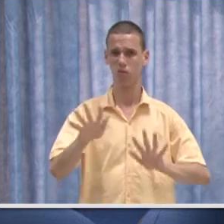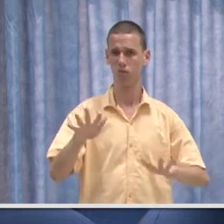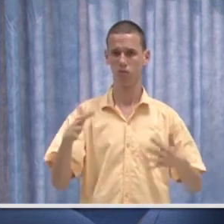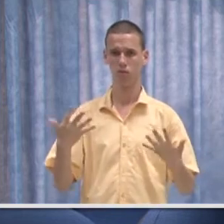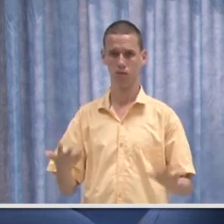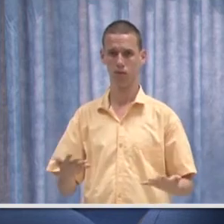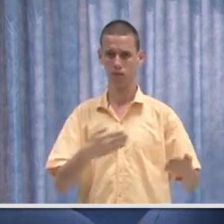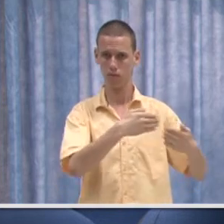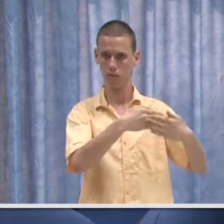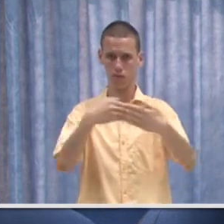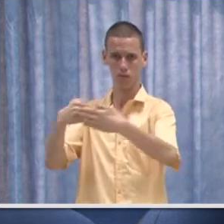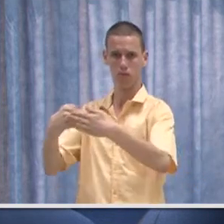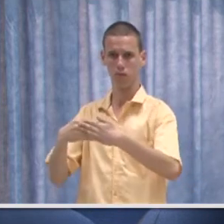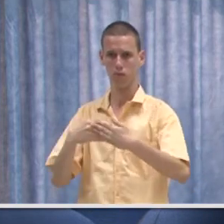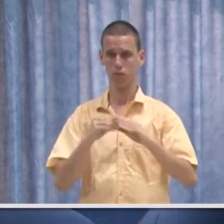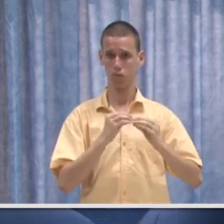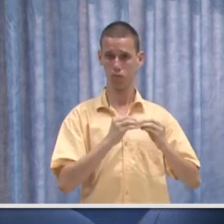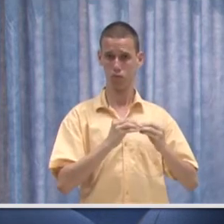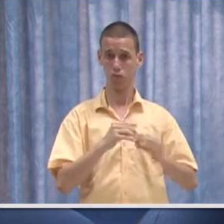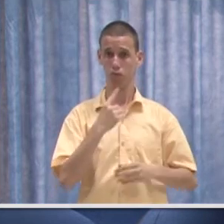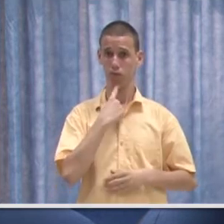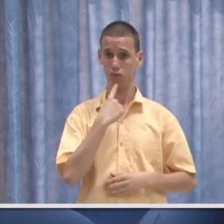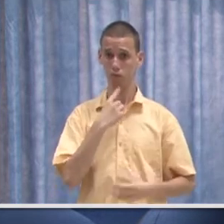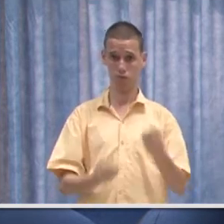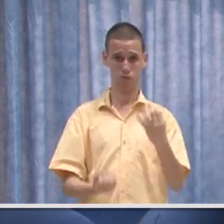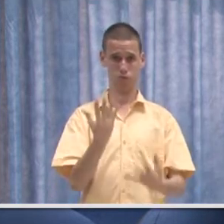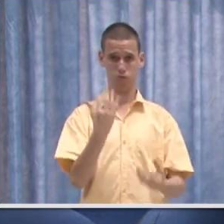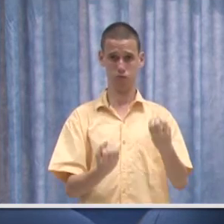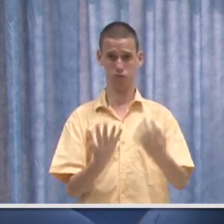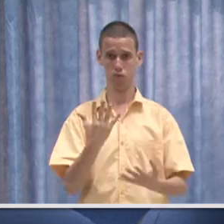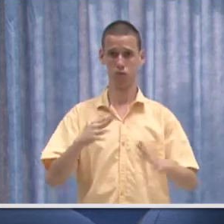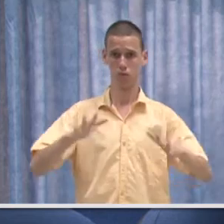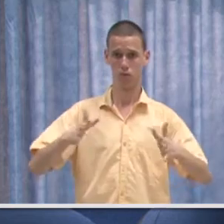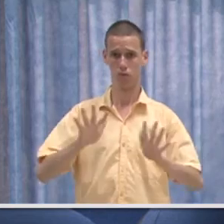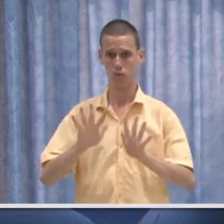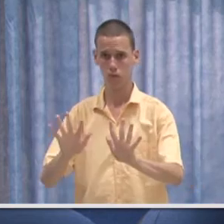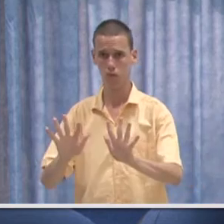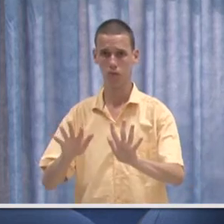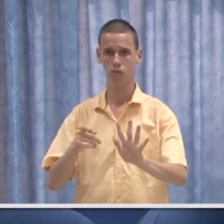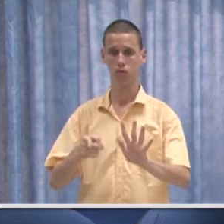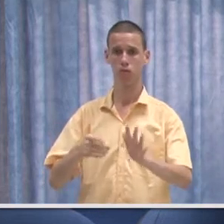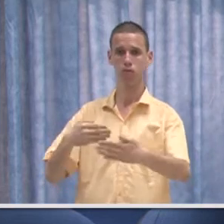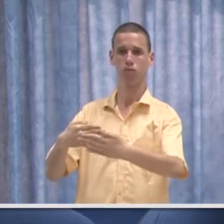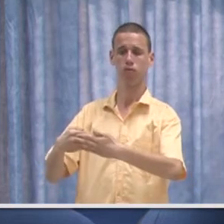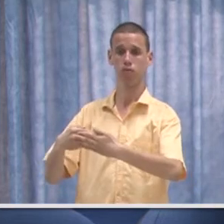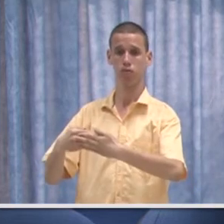de faciliter la situation, si ça arrive pour quelque chose d'isant. Qui est supposé être idéalement ça, Clotilde